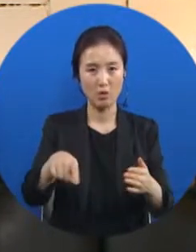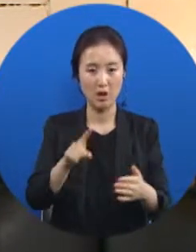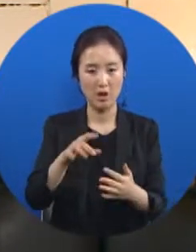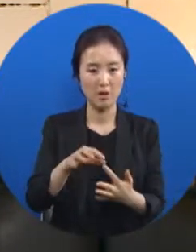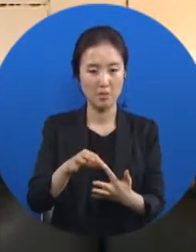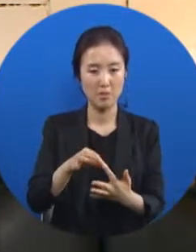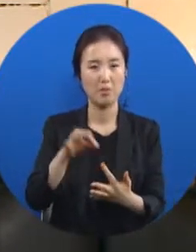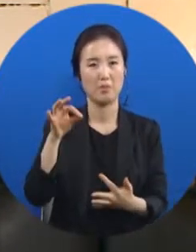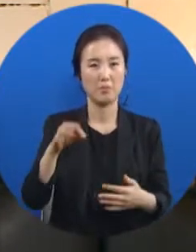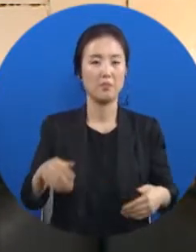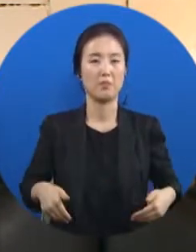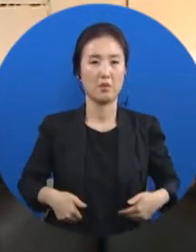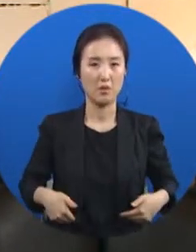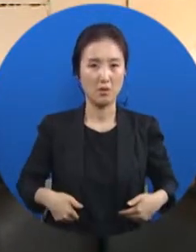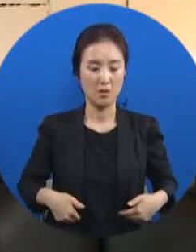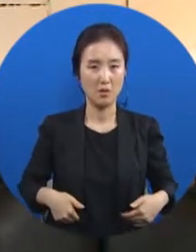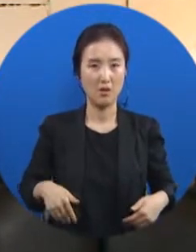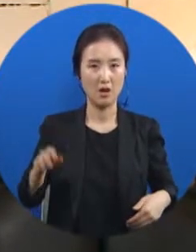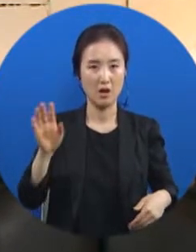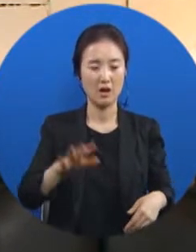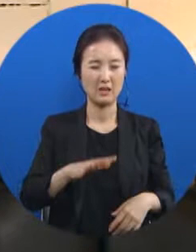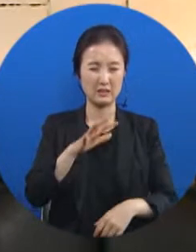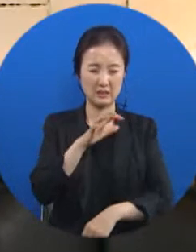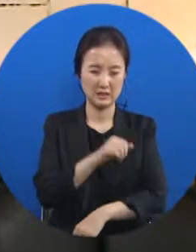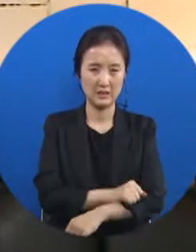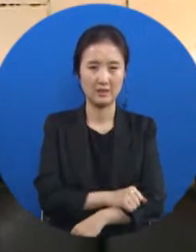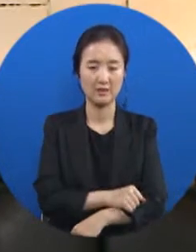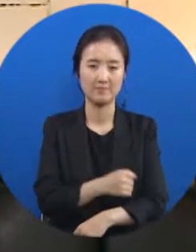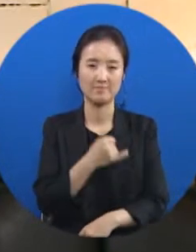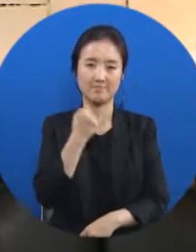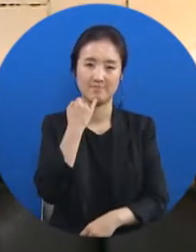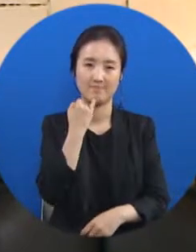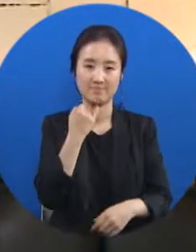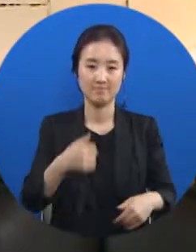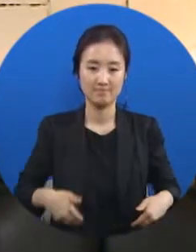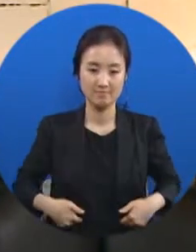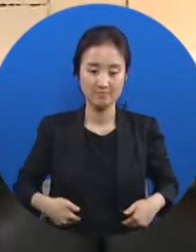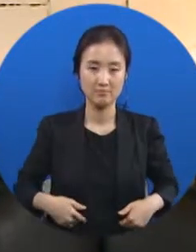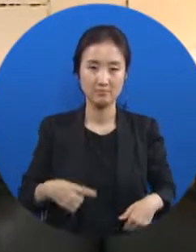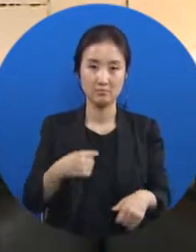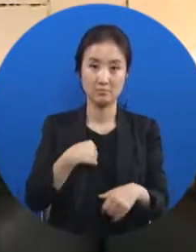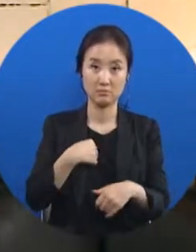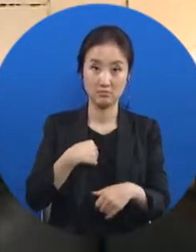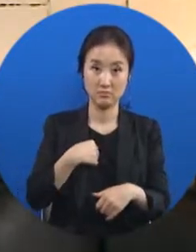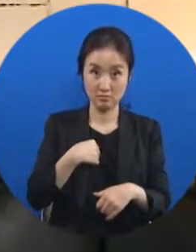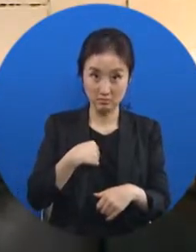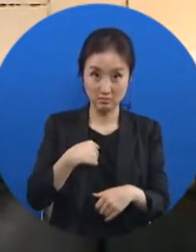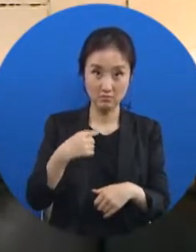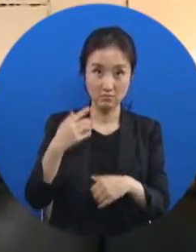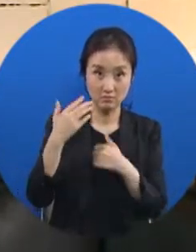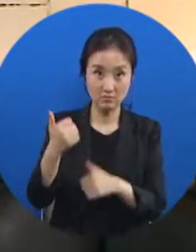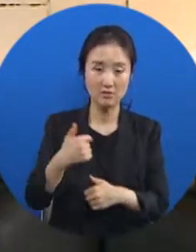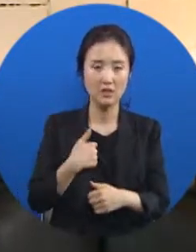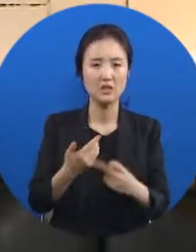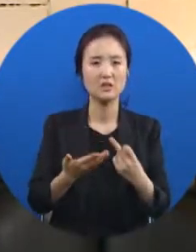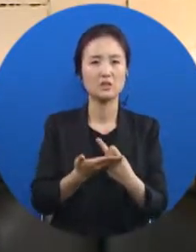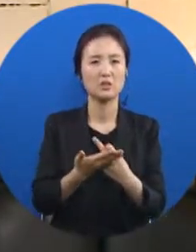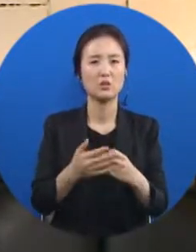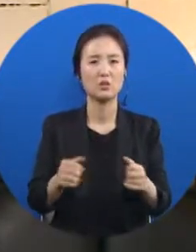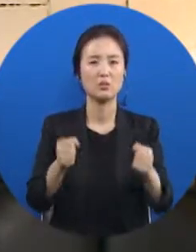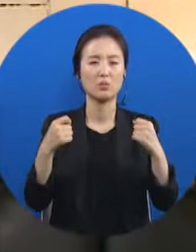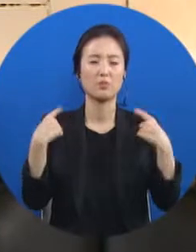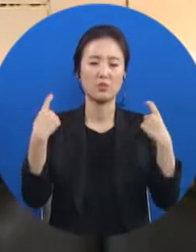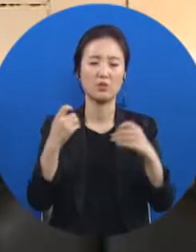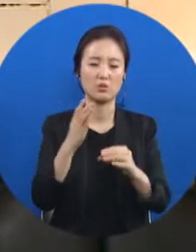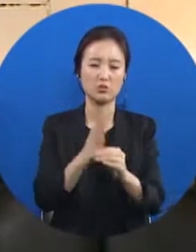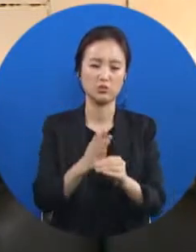애가 나가야 되지 않겠냐. 그랬더니 저 보고 이제 면접을 오라는 거예요. 그래서 선생님 저 지금 제주도 졸업여행 와 있어서 저는